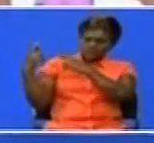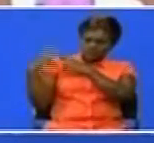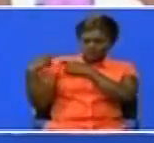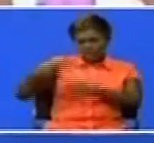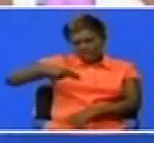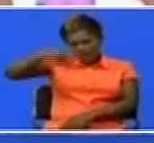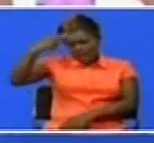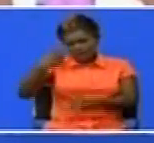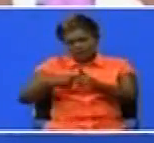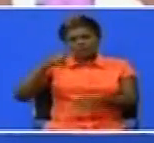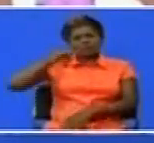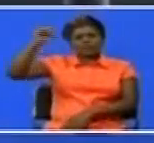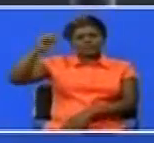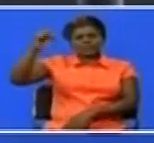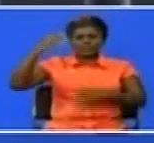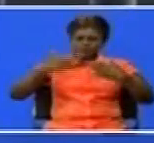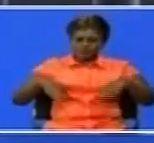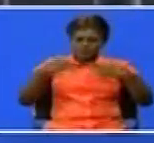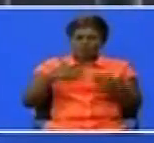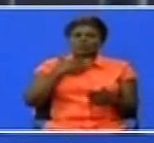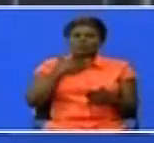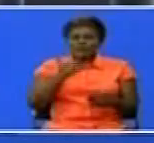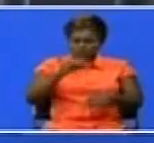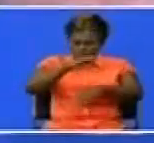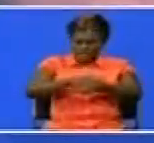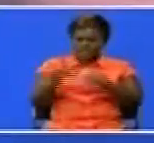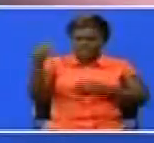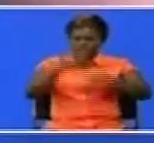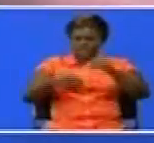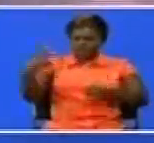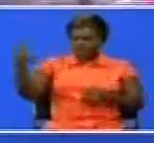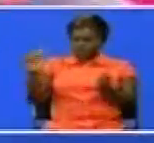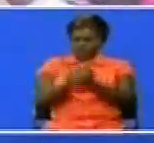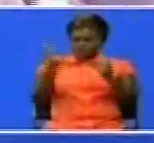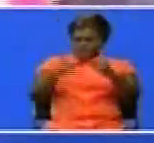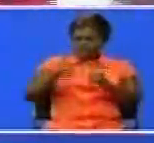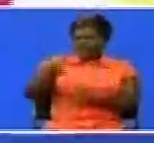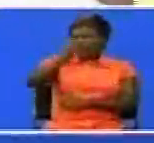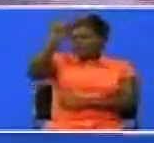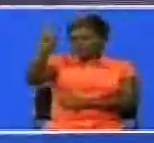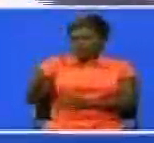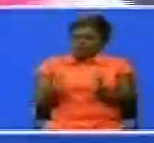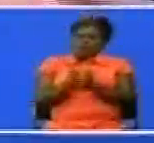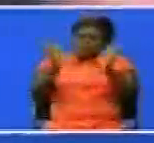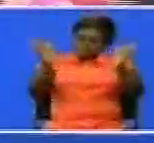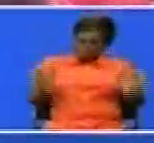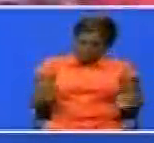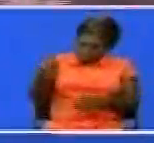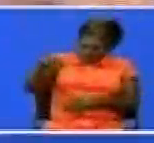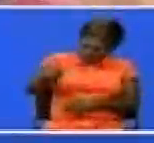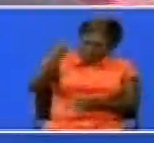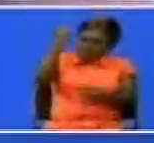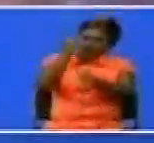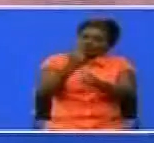juu kutoka kwa wanasiasa wanaopania kupata kura zao mwaka ujao, swali ni je, wananchi watachukua hatua